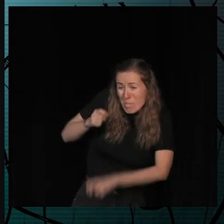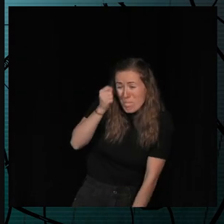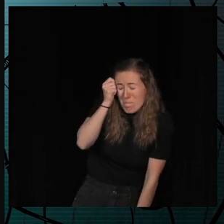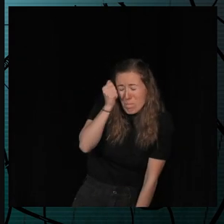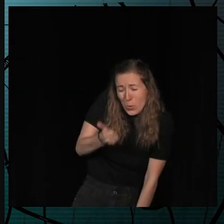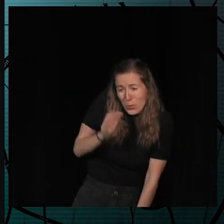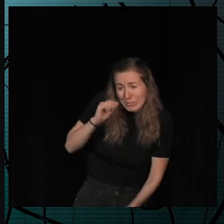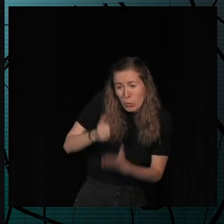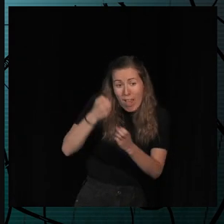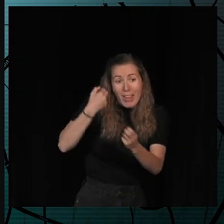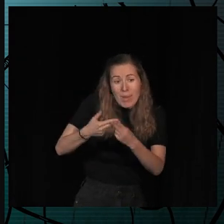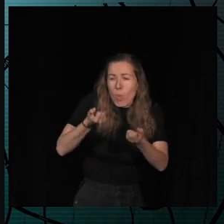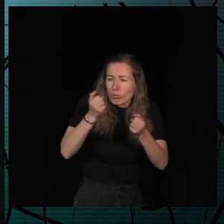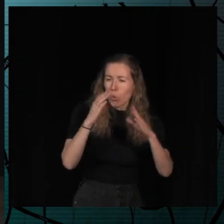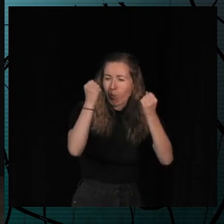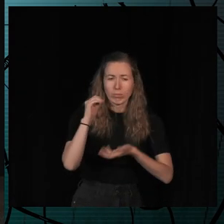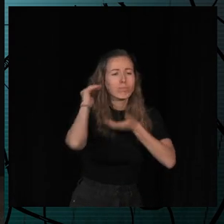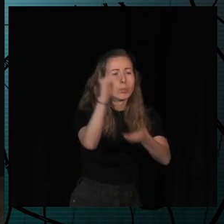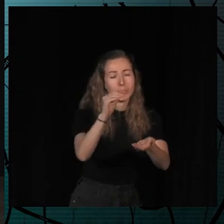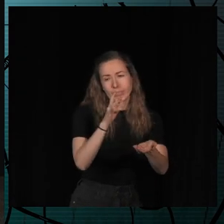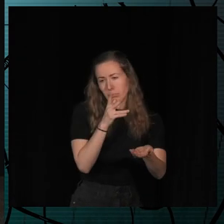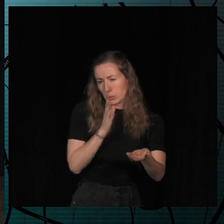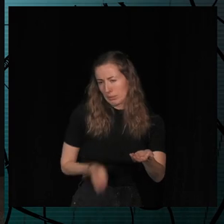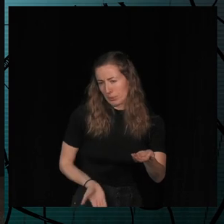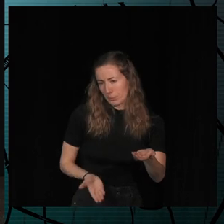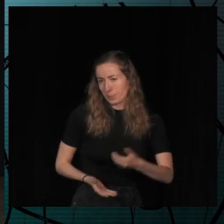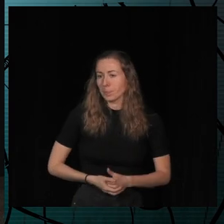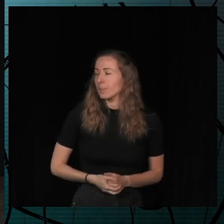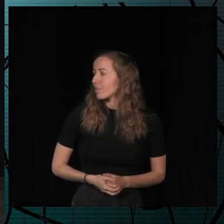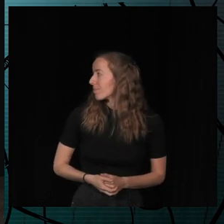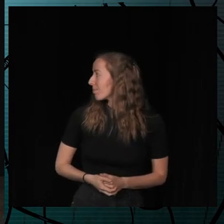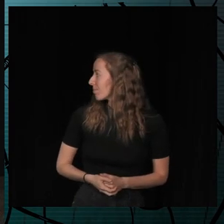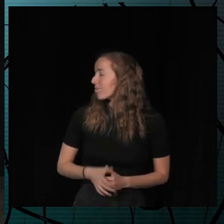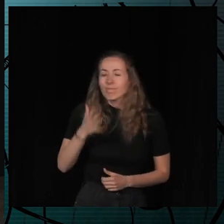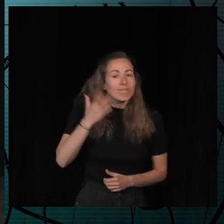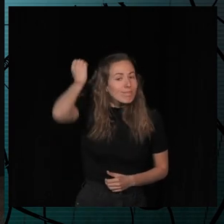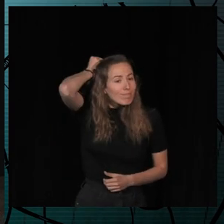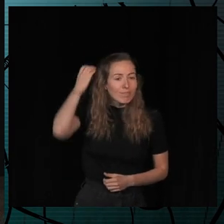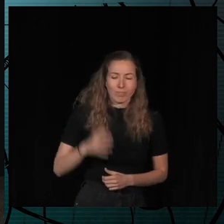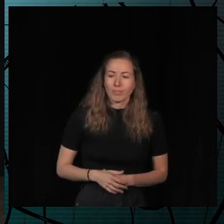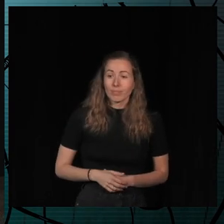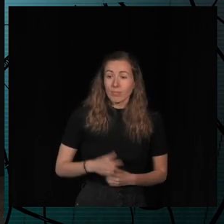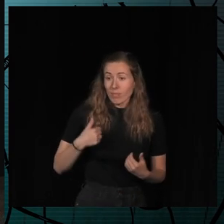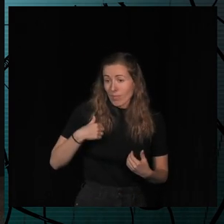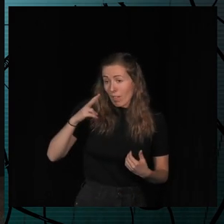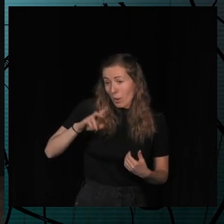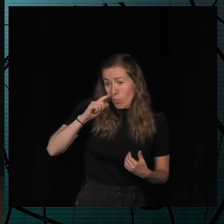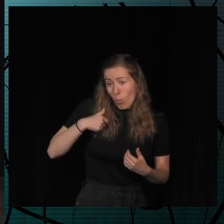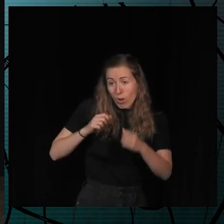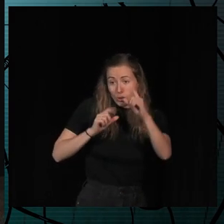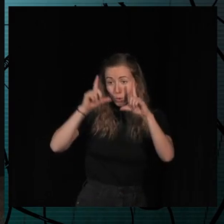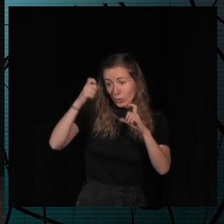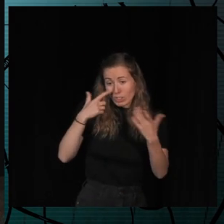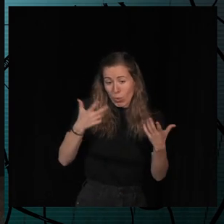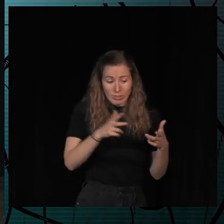dessus pour l'instant c'est tout ce que moi je dirais que bon bah twitch c'est la télé 2.0